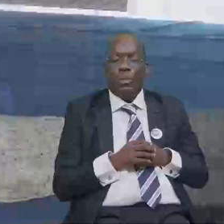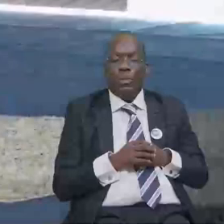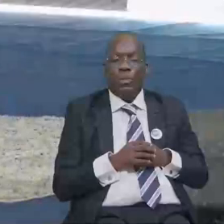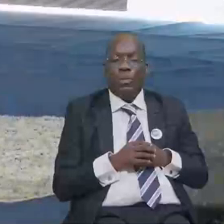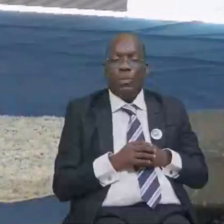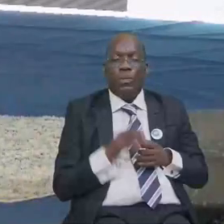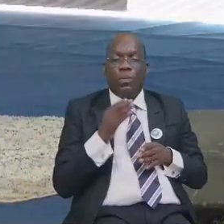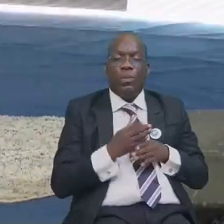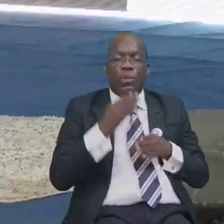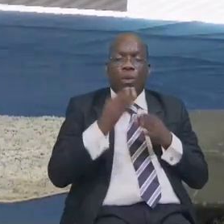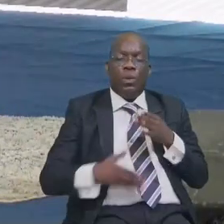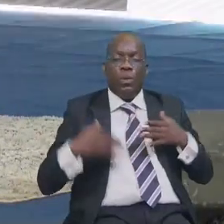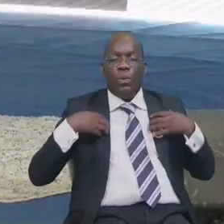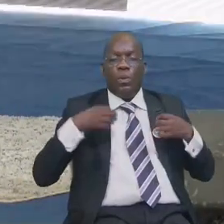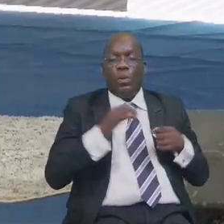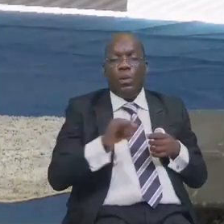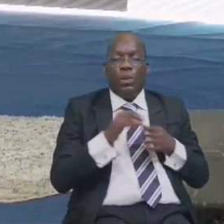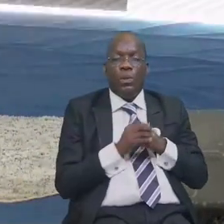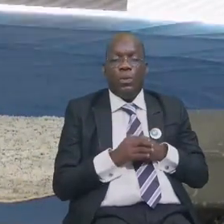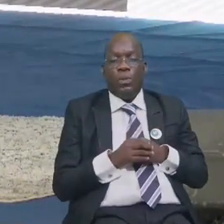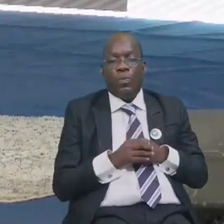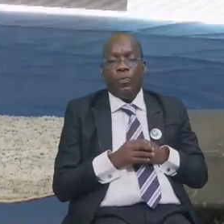La guérison holistique.